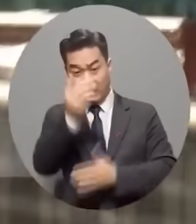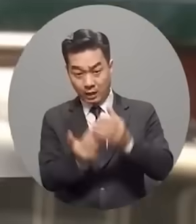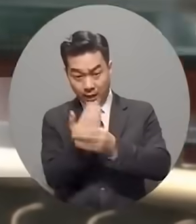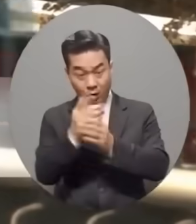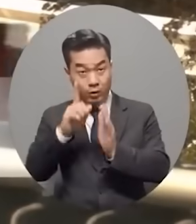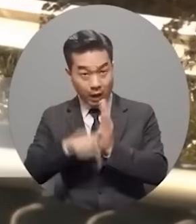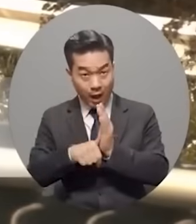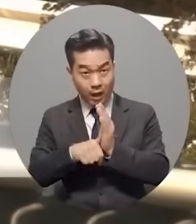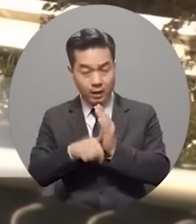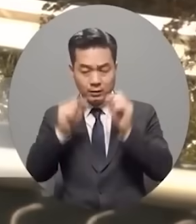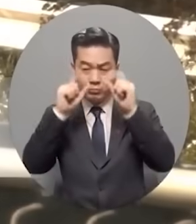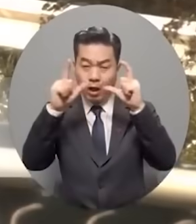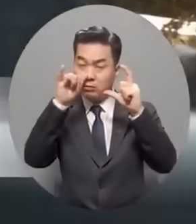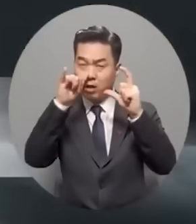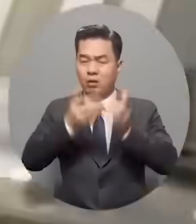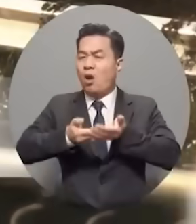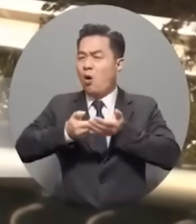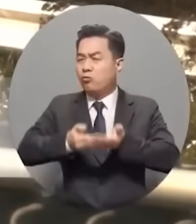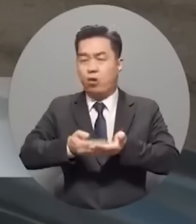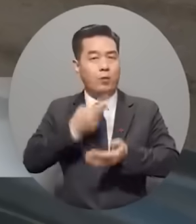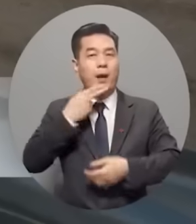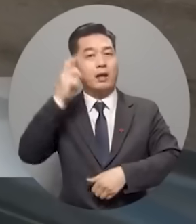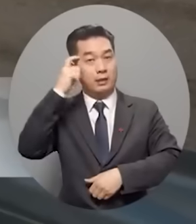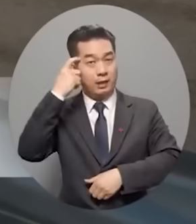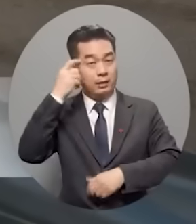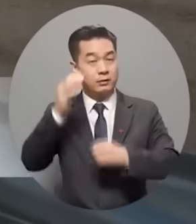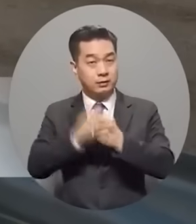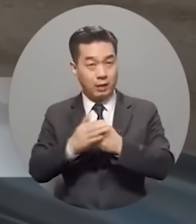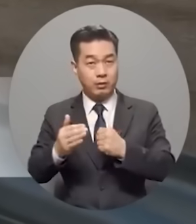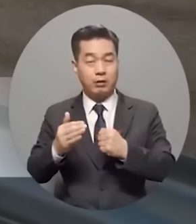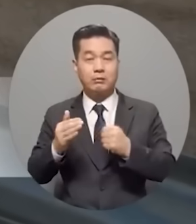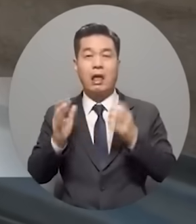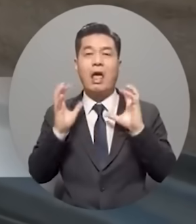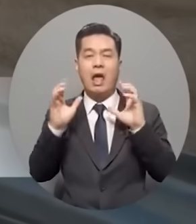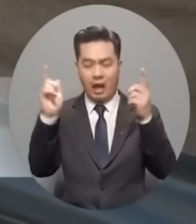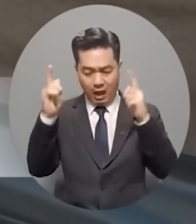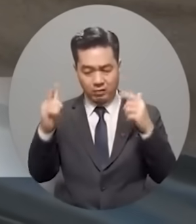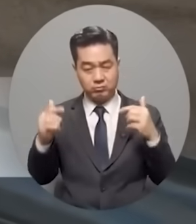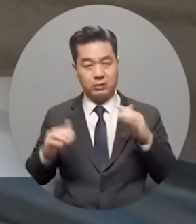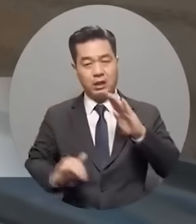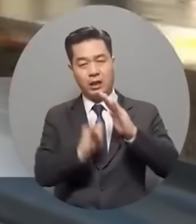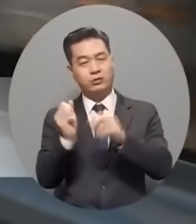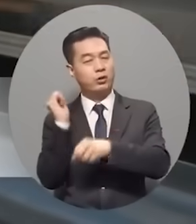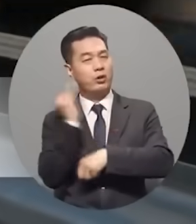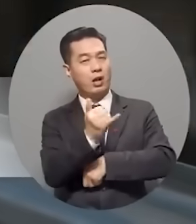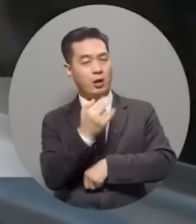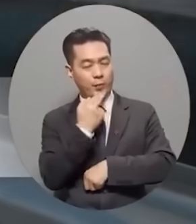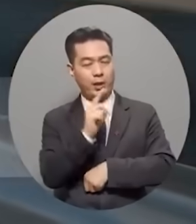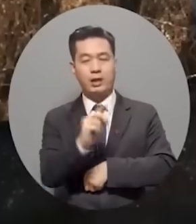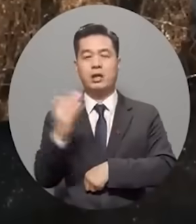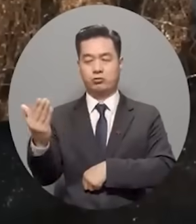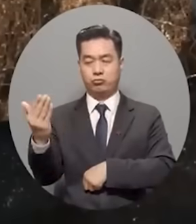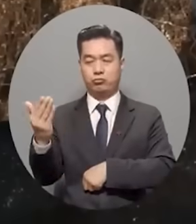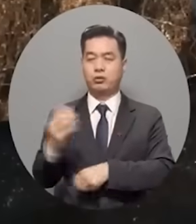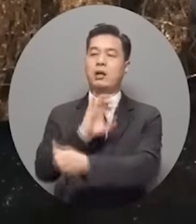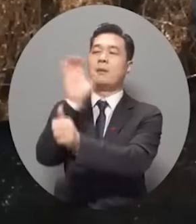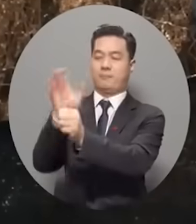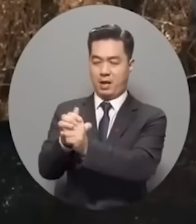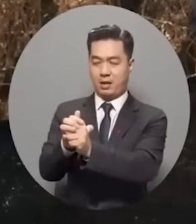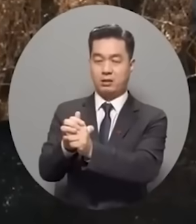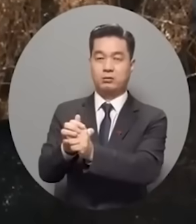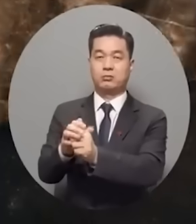씨가 의식이 있어 위중하지 않다고 판단했고 미성년자가 아니라 가족에 연락하지 않고 119에 인계하고 철수했다고